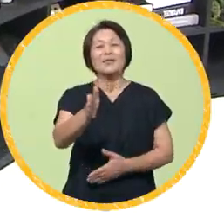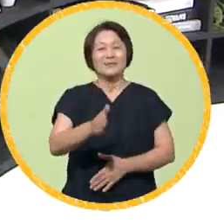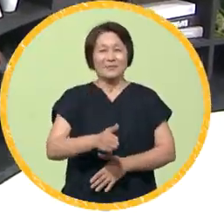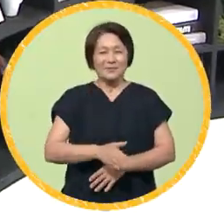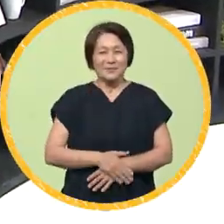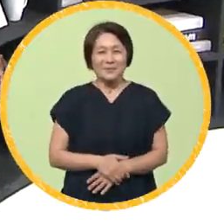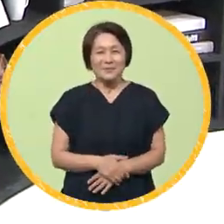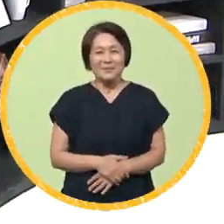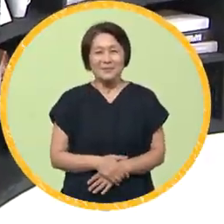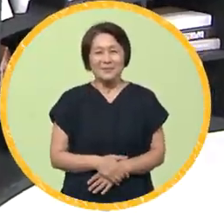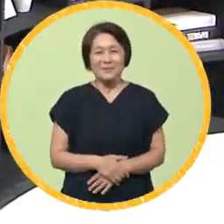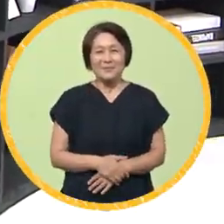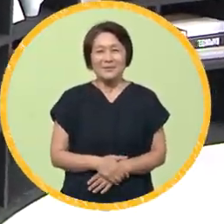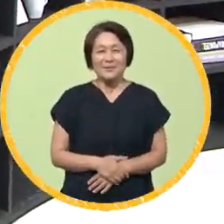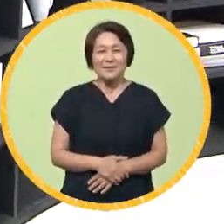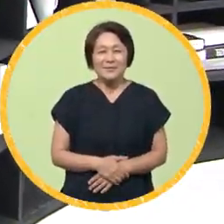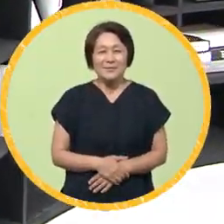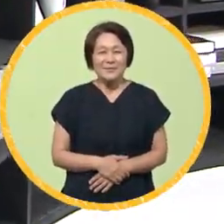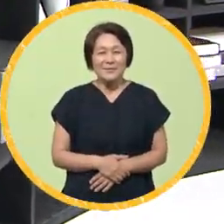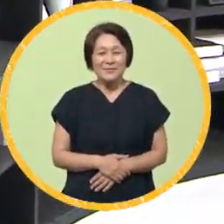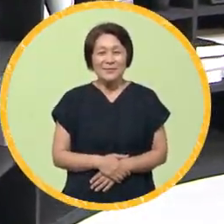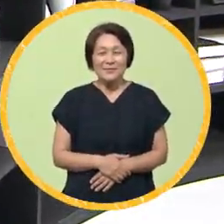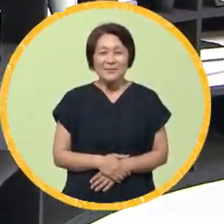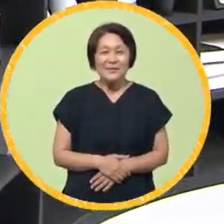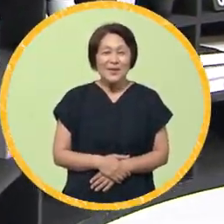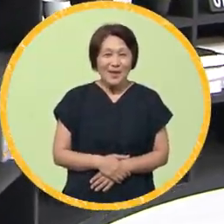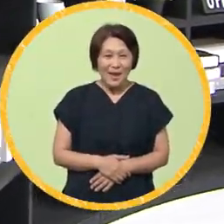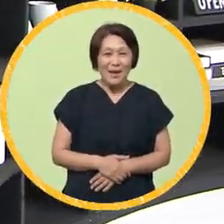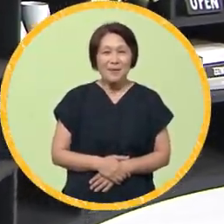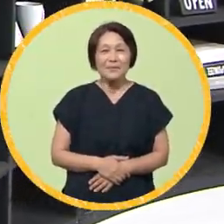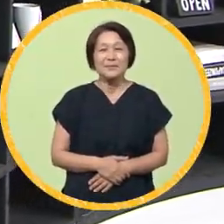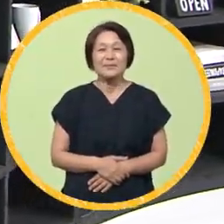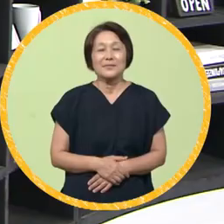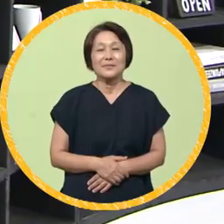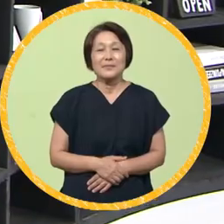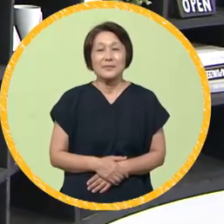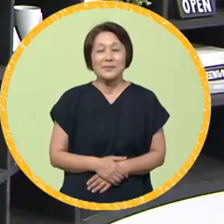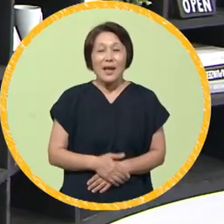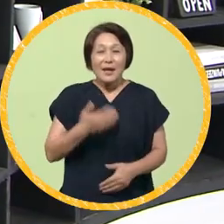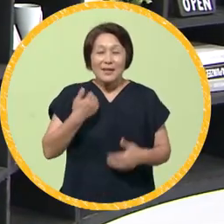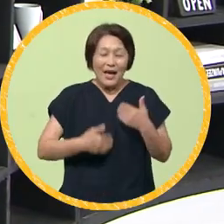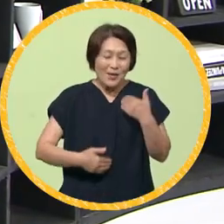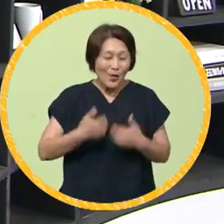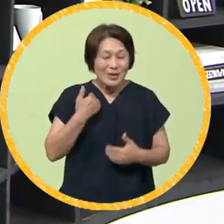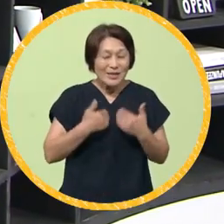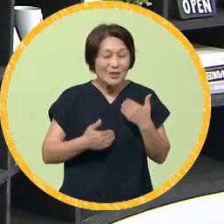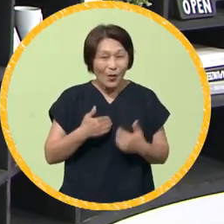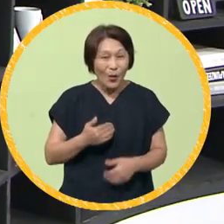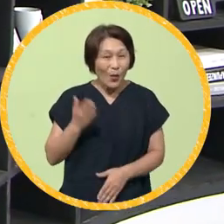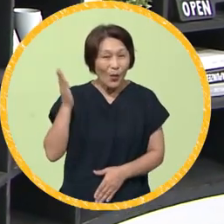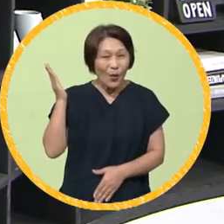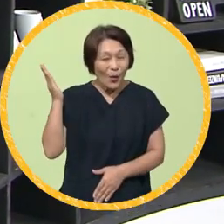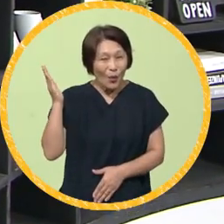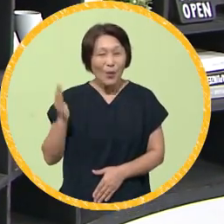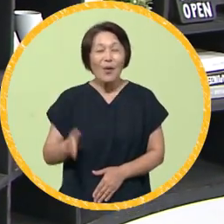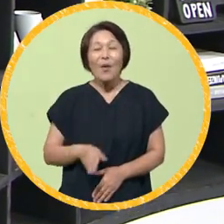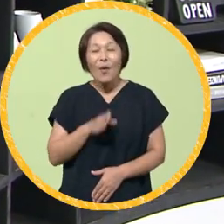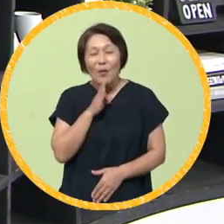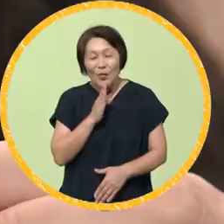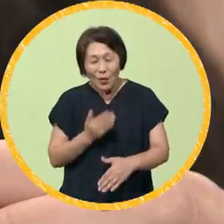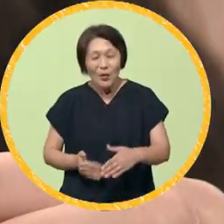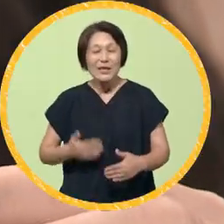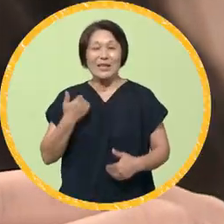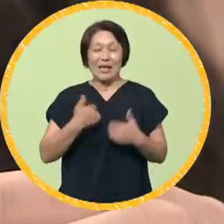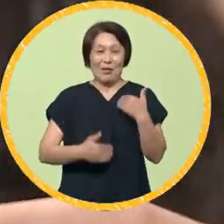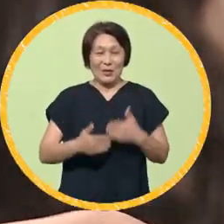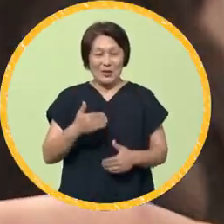行くぞ。 あんなに白心で行きますか、 楽しそう、 めちゃくちゃ楽しいんですよ。この